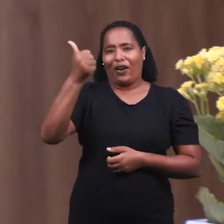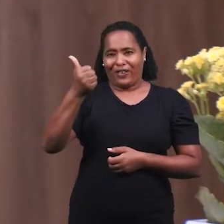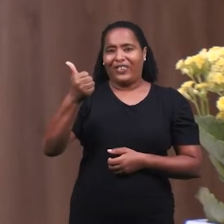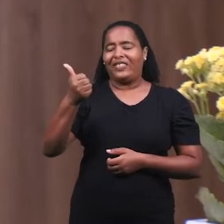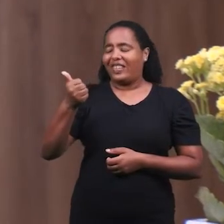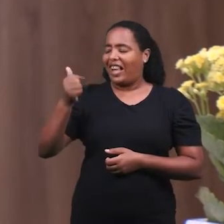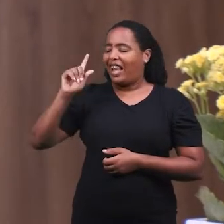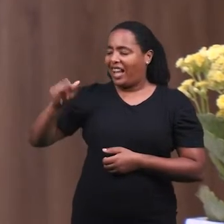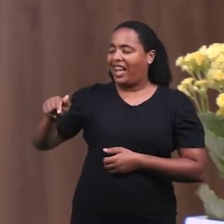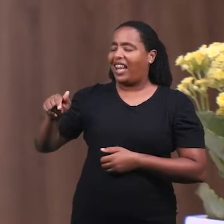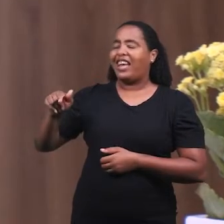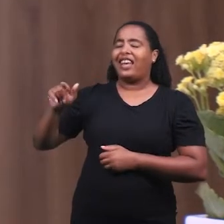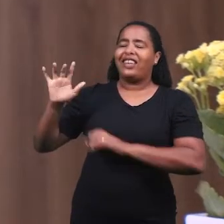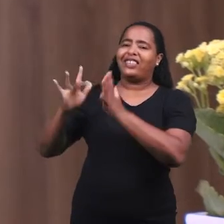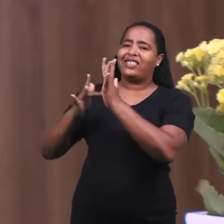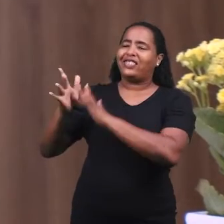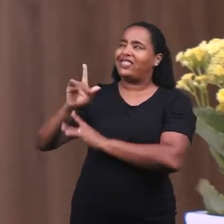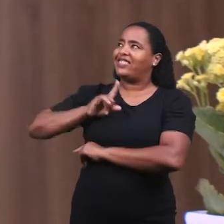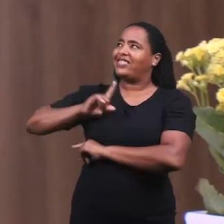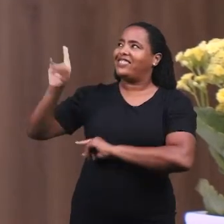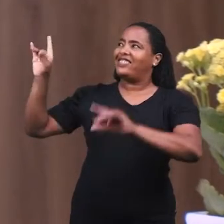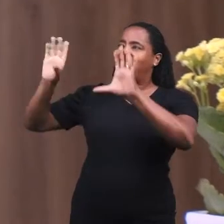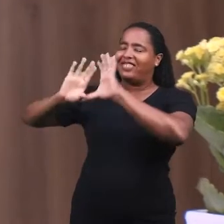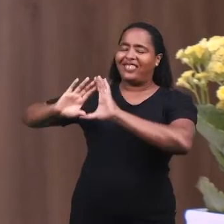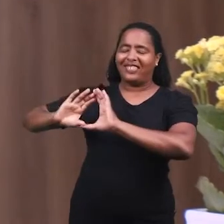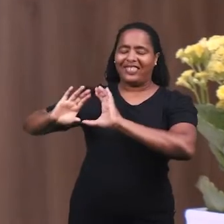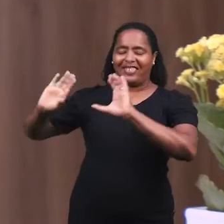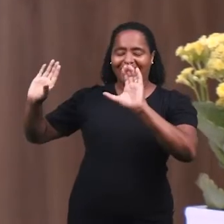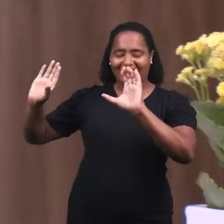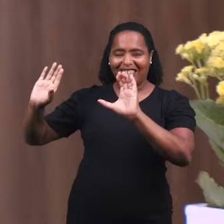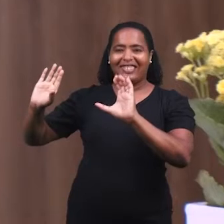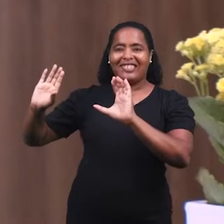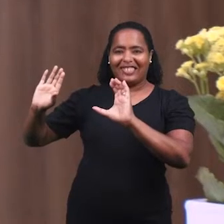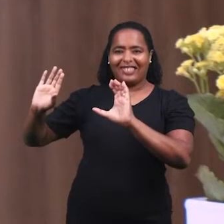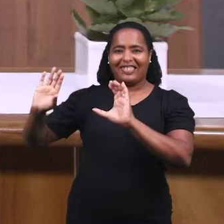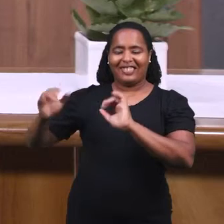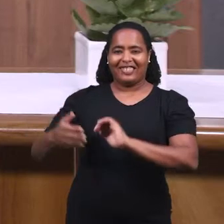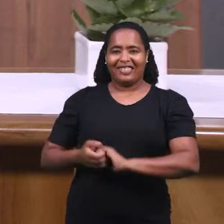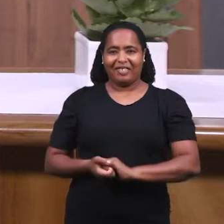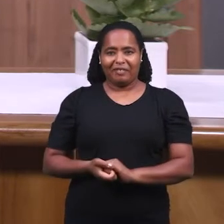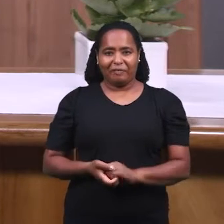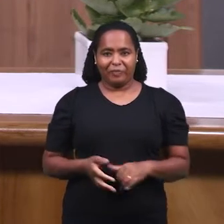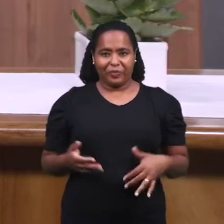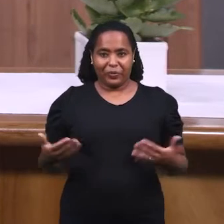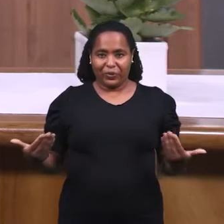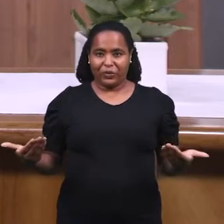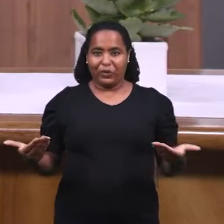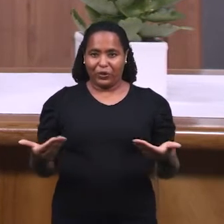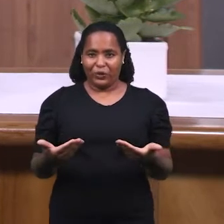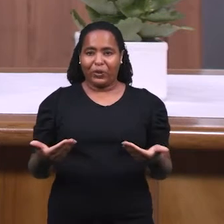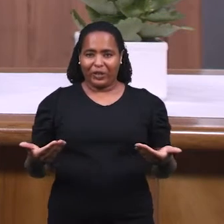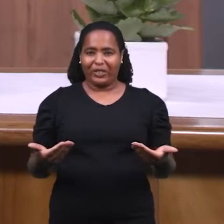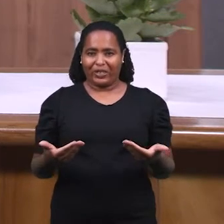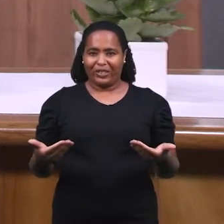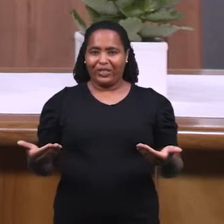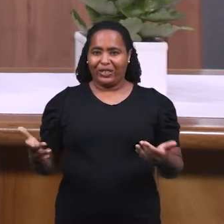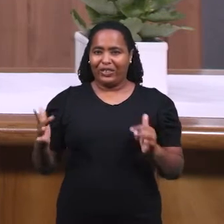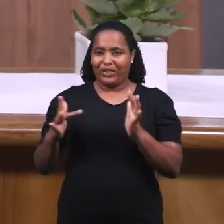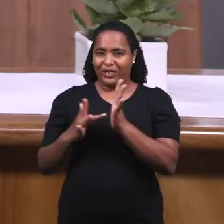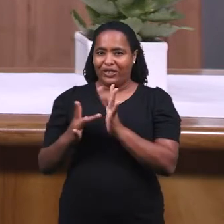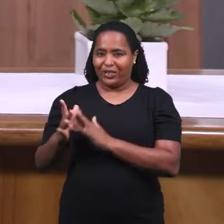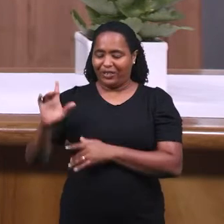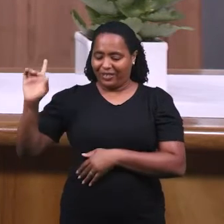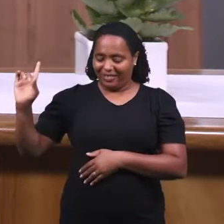временных вещах, теряют вечного друга, небесного друга. И